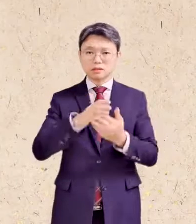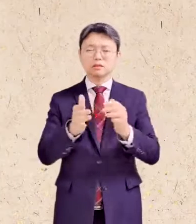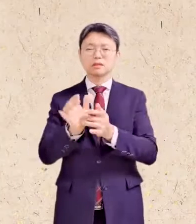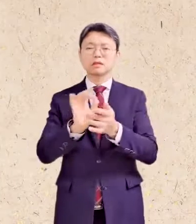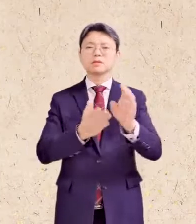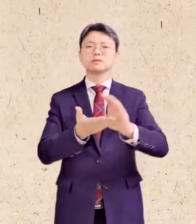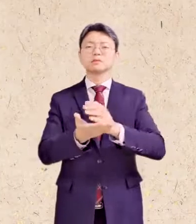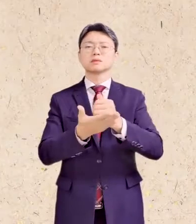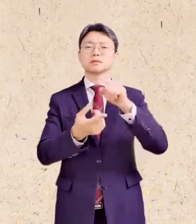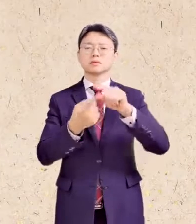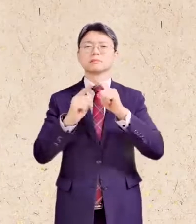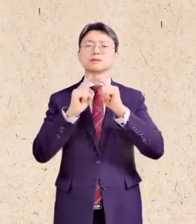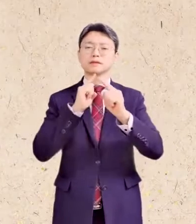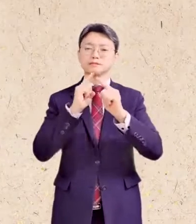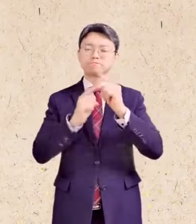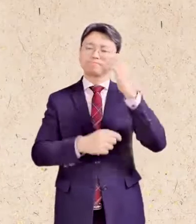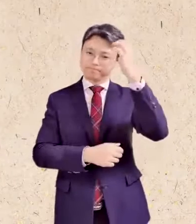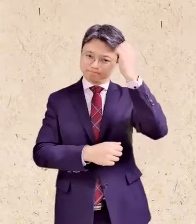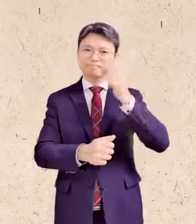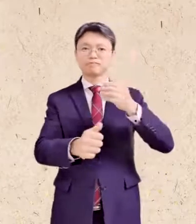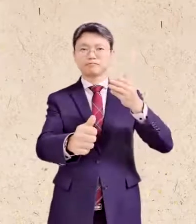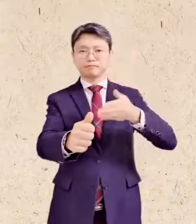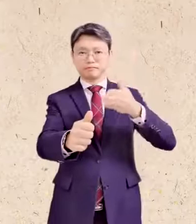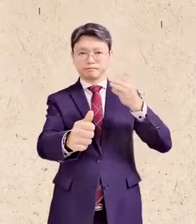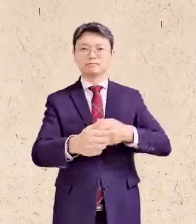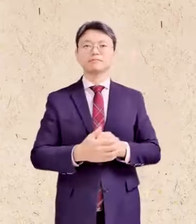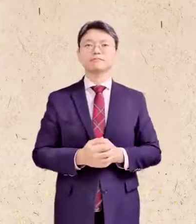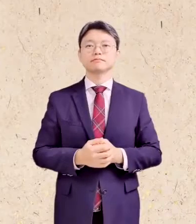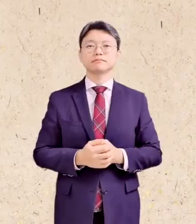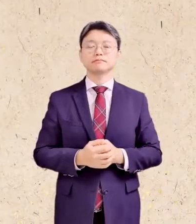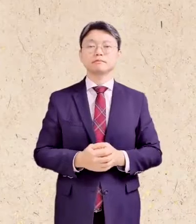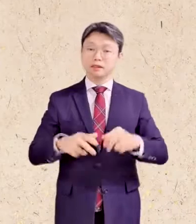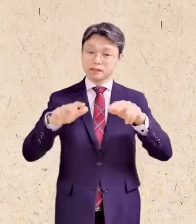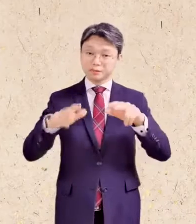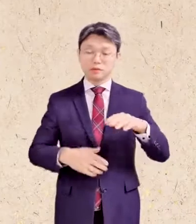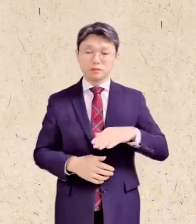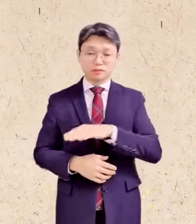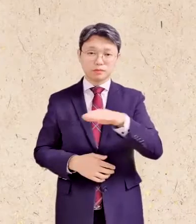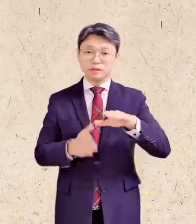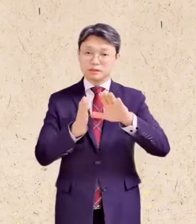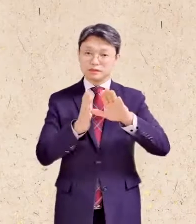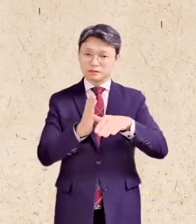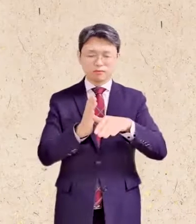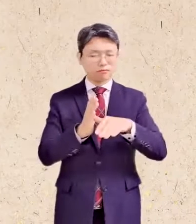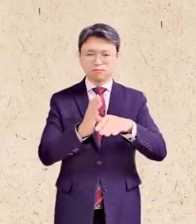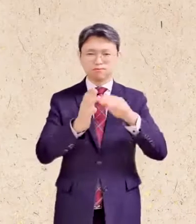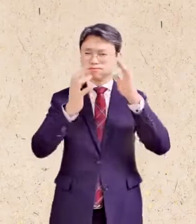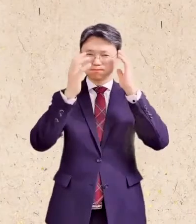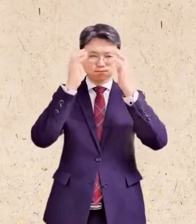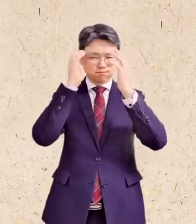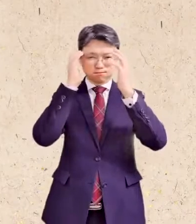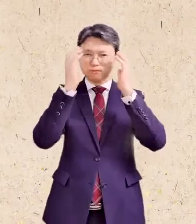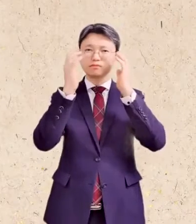완성이신 예수 그리스도에 대한 말씀임을 기억하시길 바랍니다. 지금 우리 시대도 매우